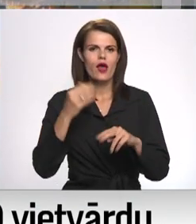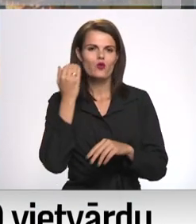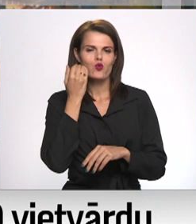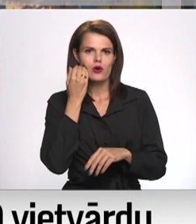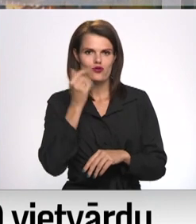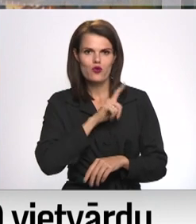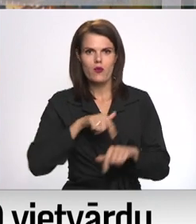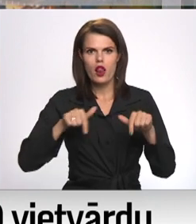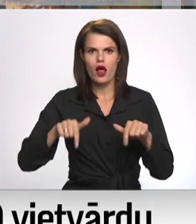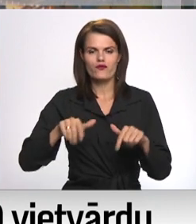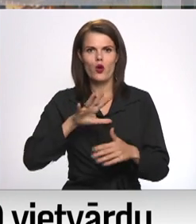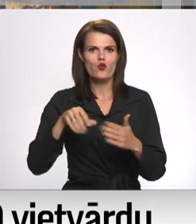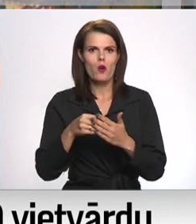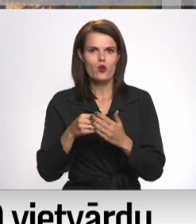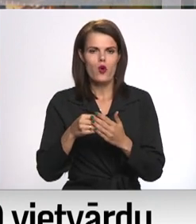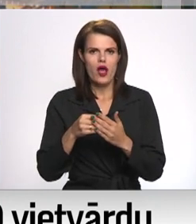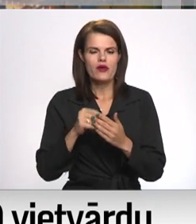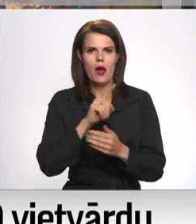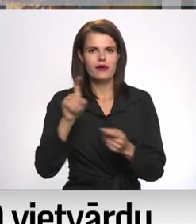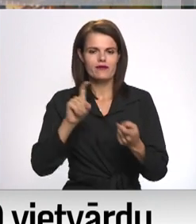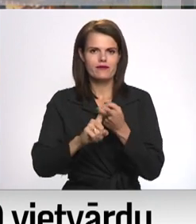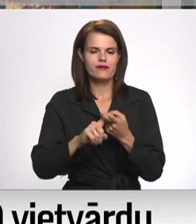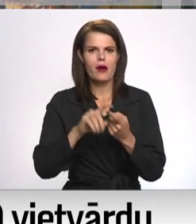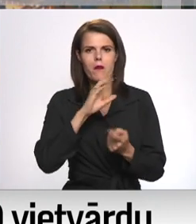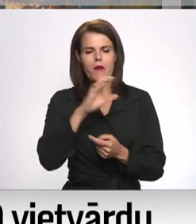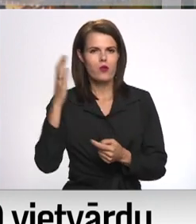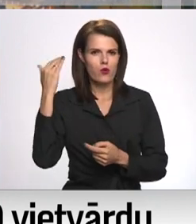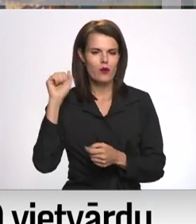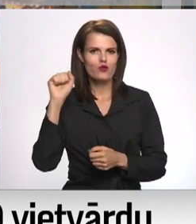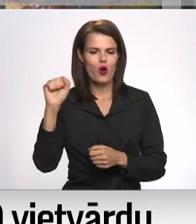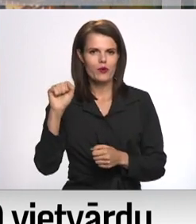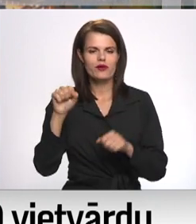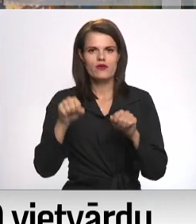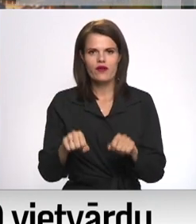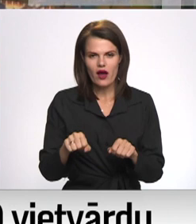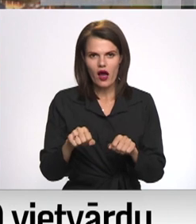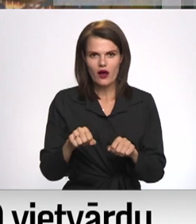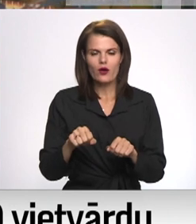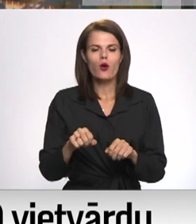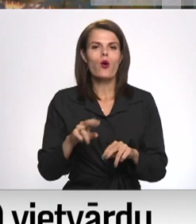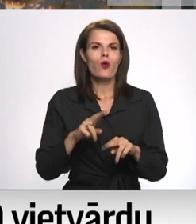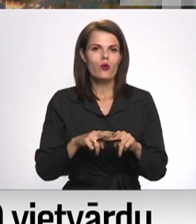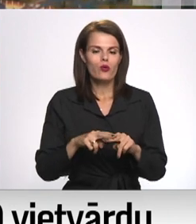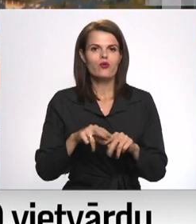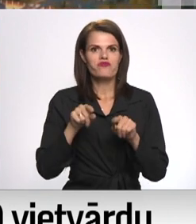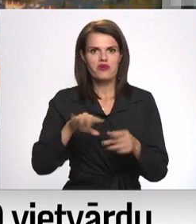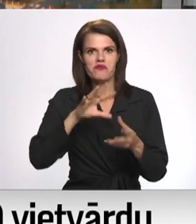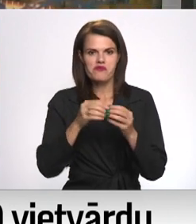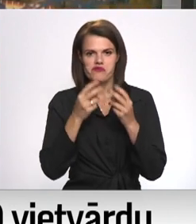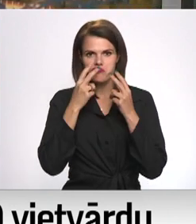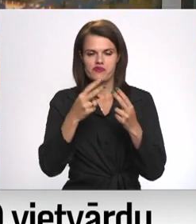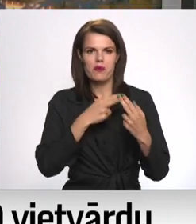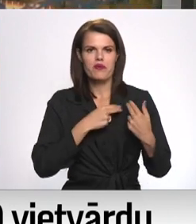komunistisko režīmu vai tā atbalstītājus. Un vēl 47 vietvārdi slavina rusifikācijas politikas simbolus. Tā secinājusi